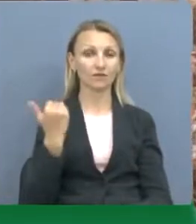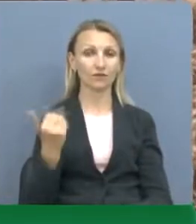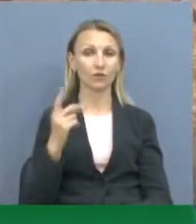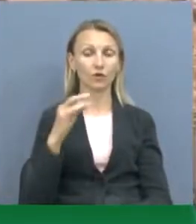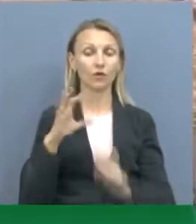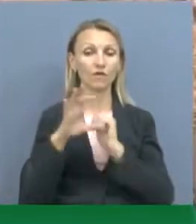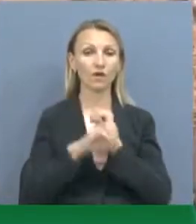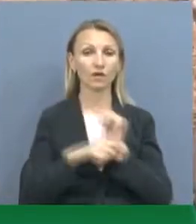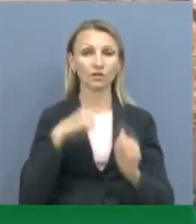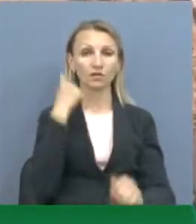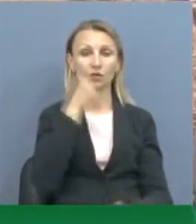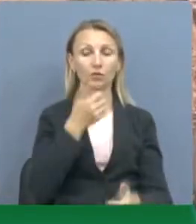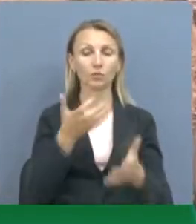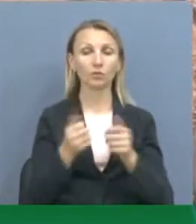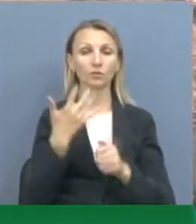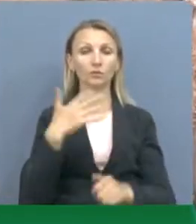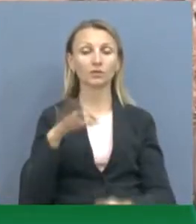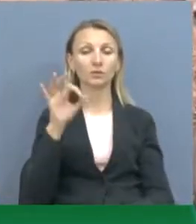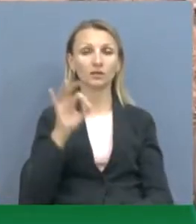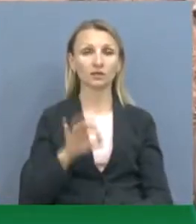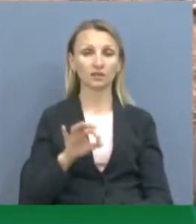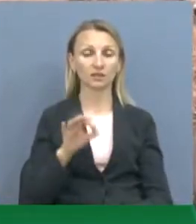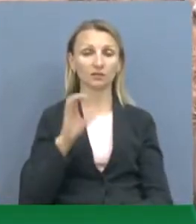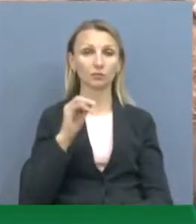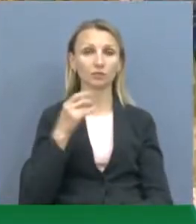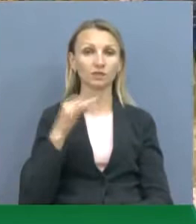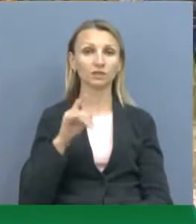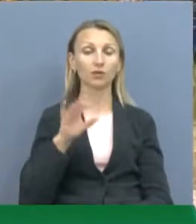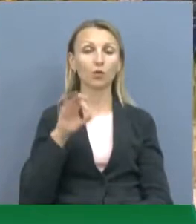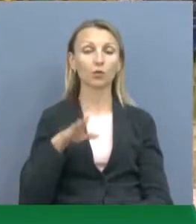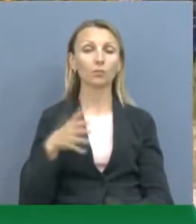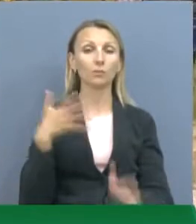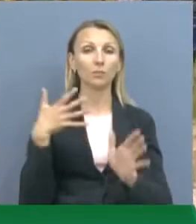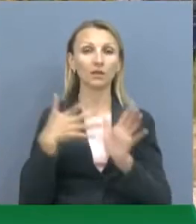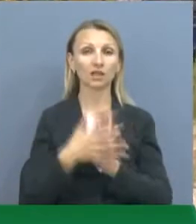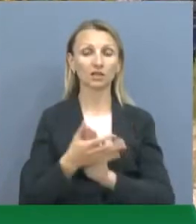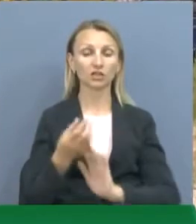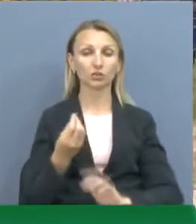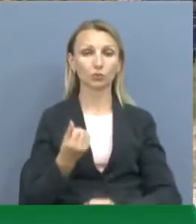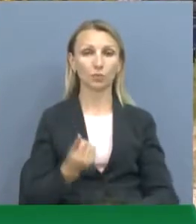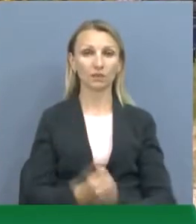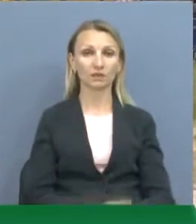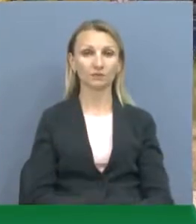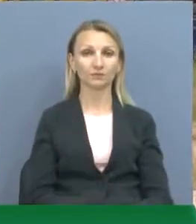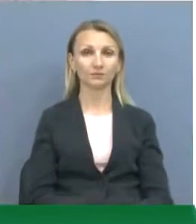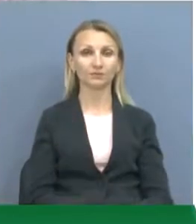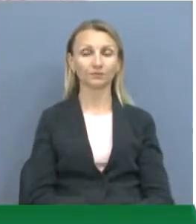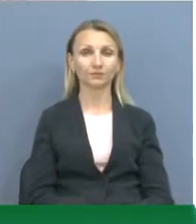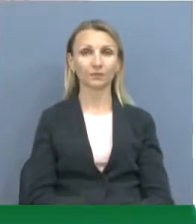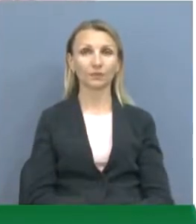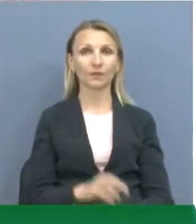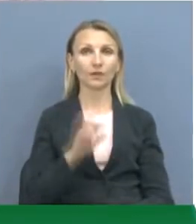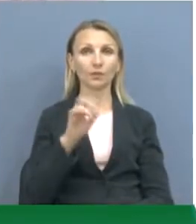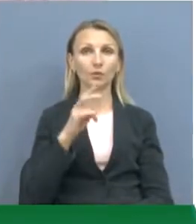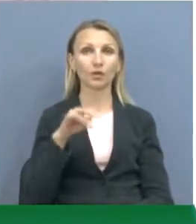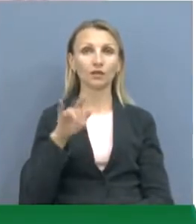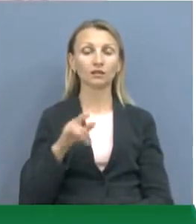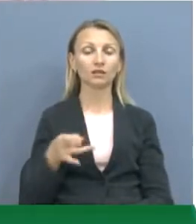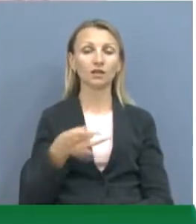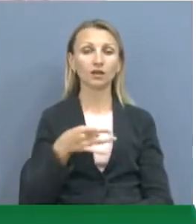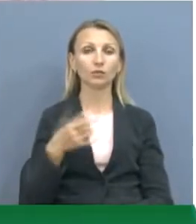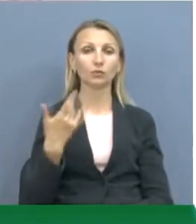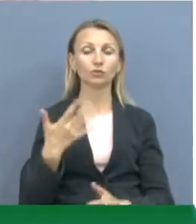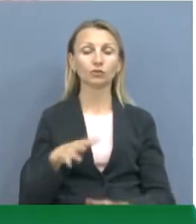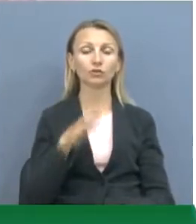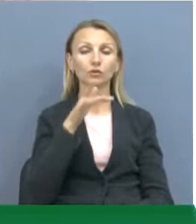они получат 50% субсидий от потраченной суммы. В Буландынском районе мы уже несколько лет